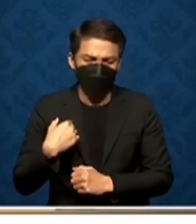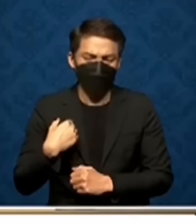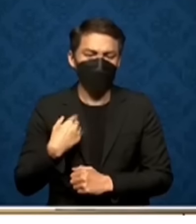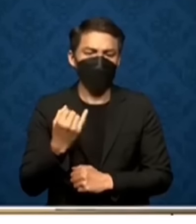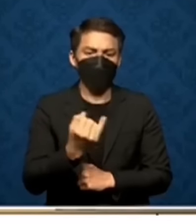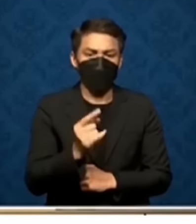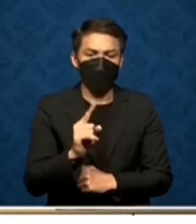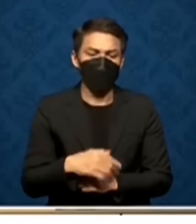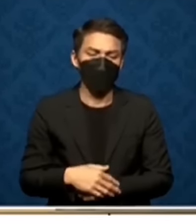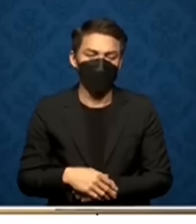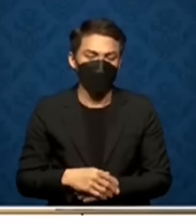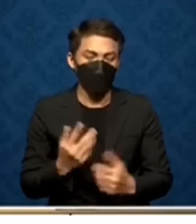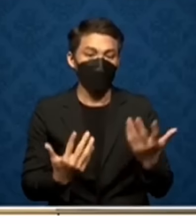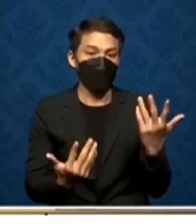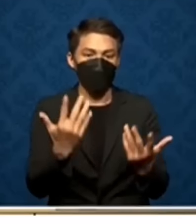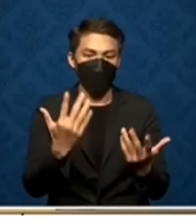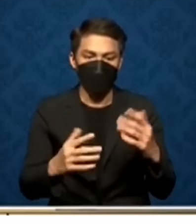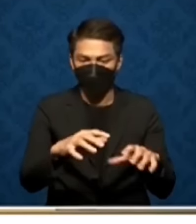คือการทวงคืนผืนป่า